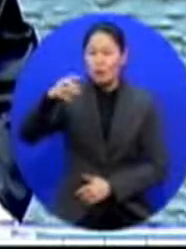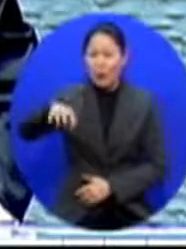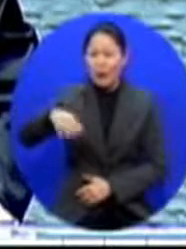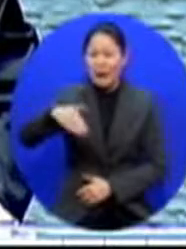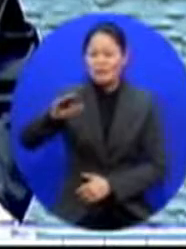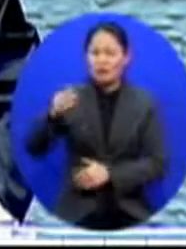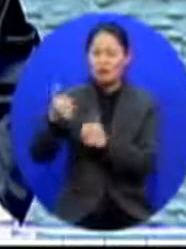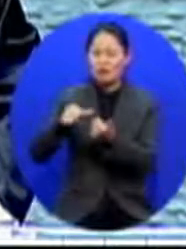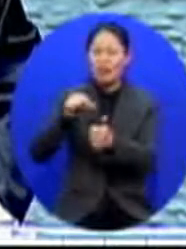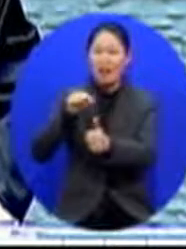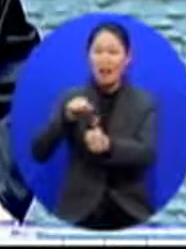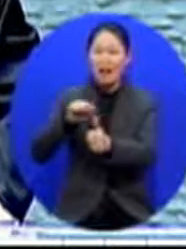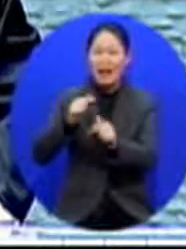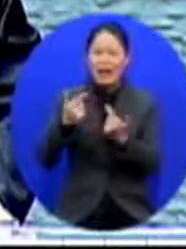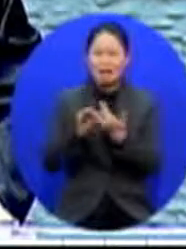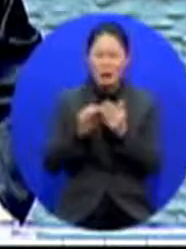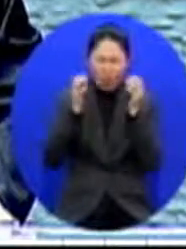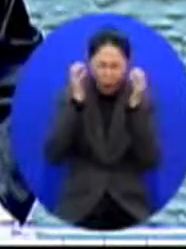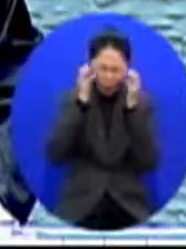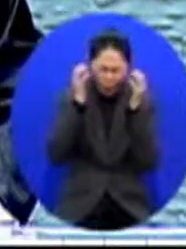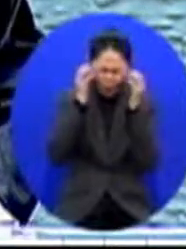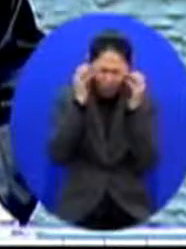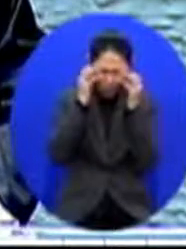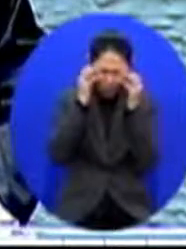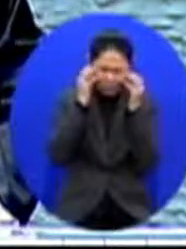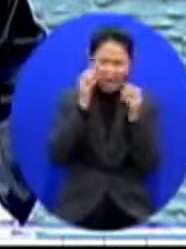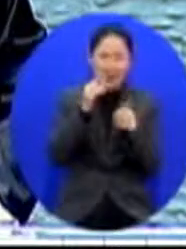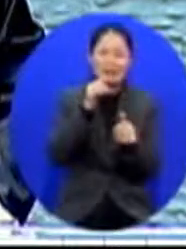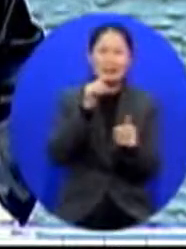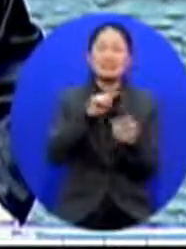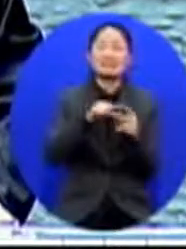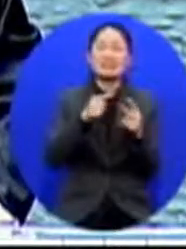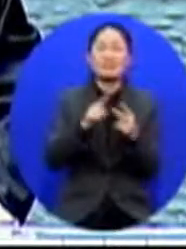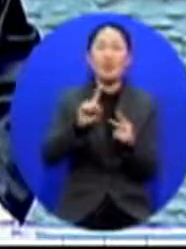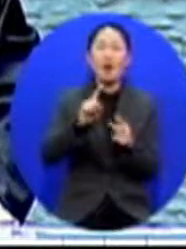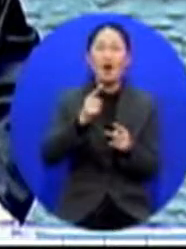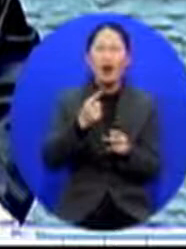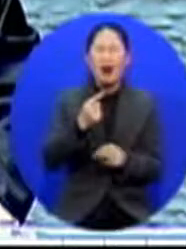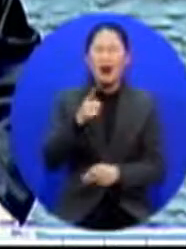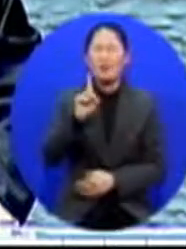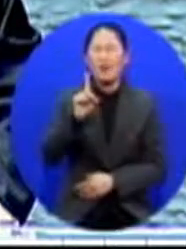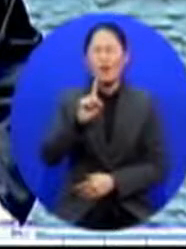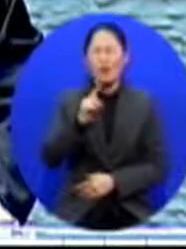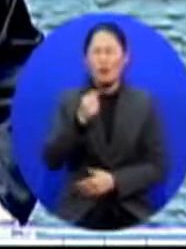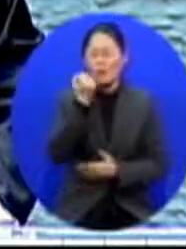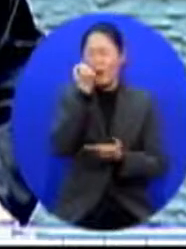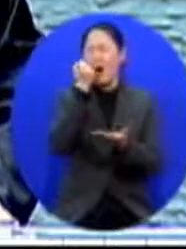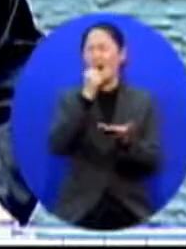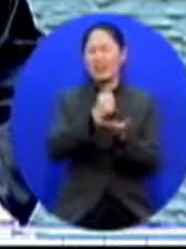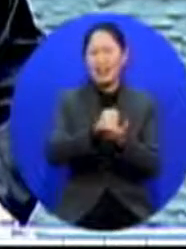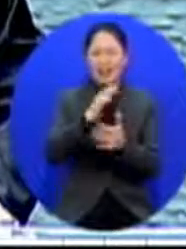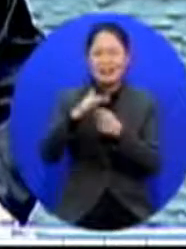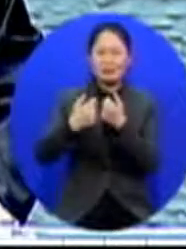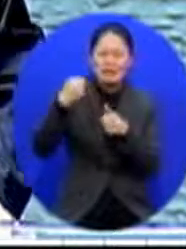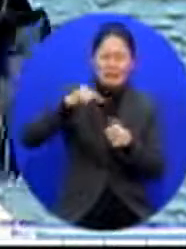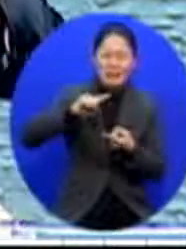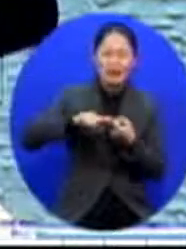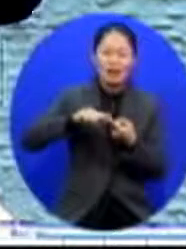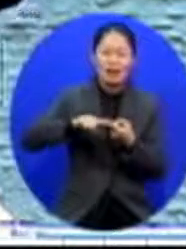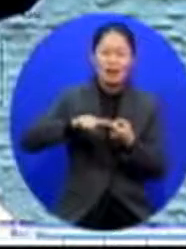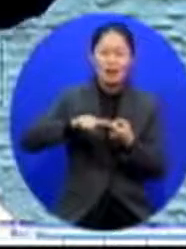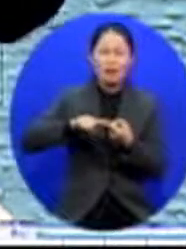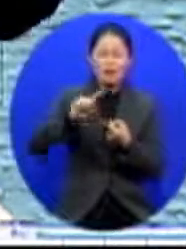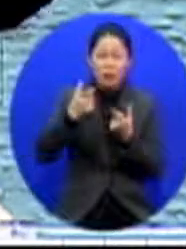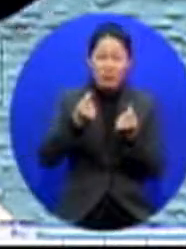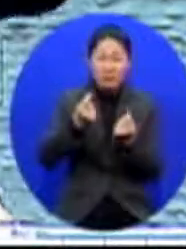아니 뭐 뭐 과 생고생 하든지 뻔해 하나님 하라고 하는대로 했다가는 언 애 이렇게